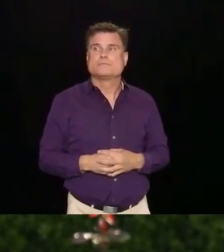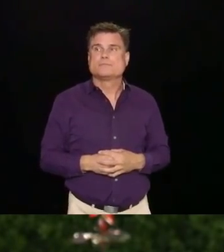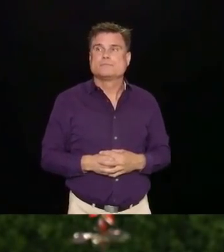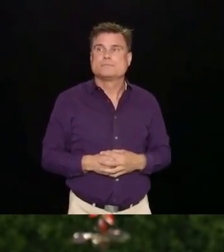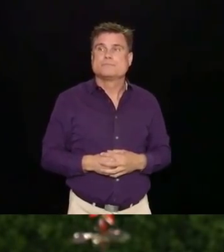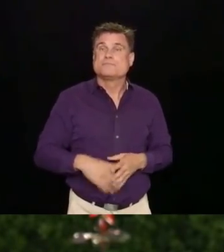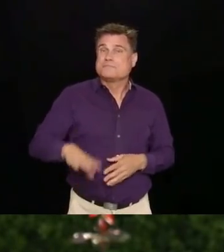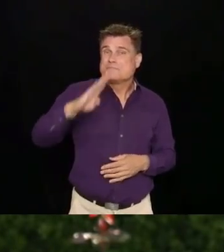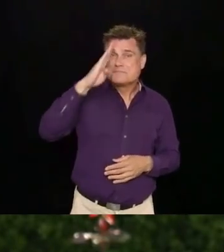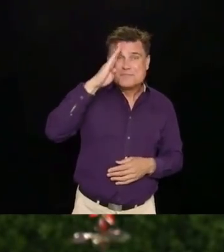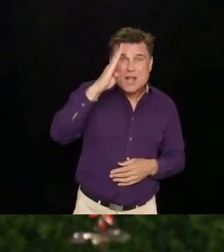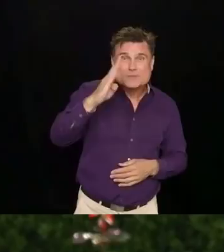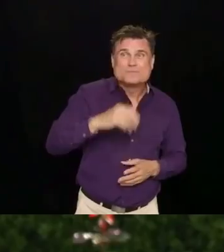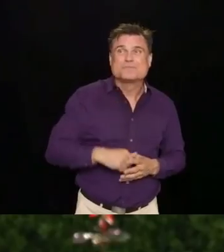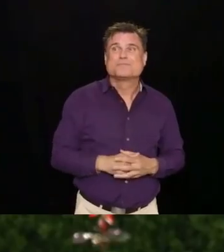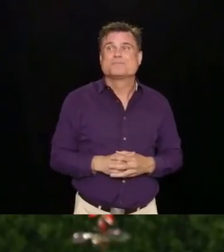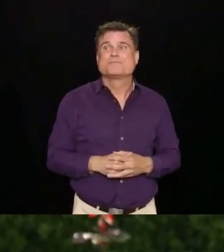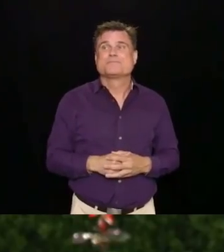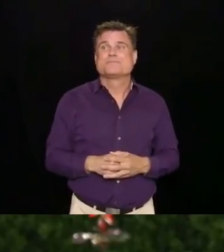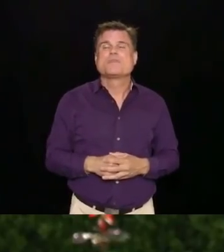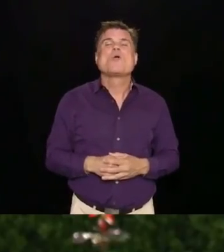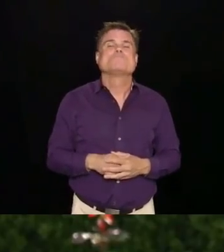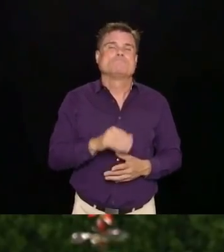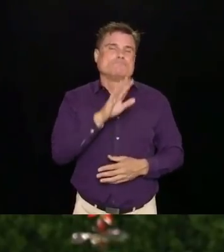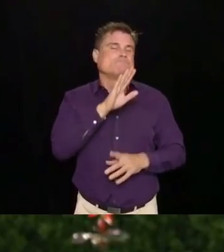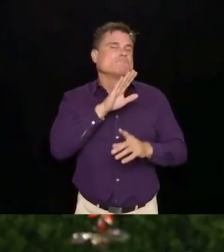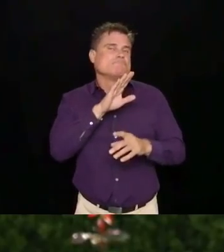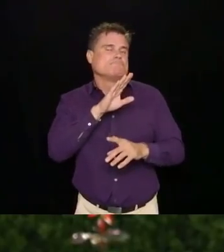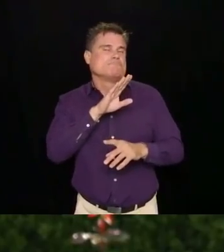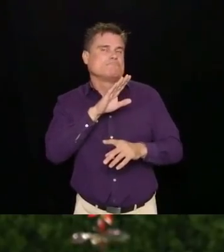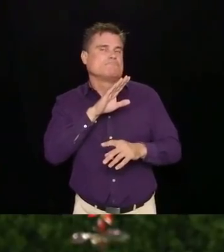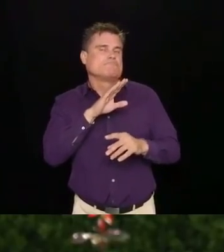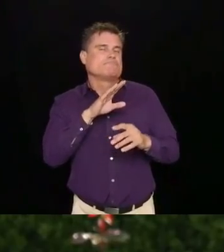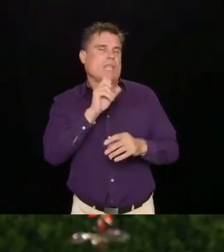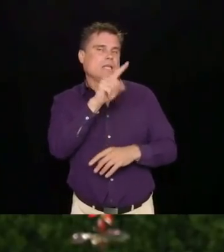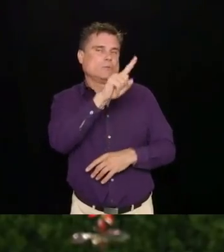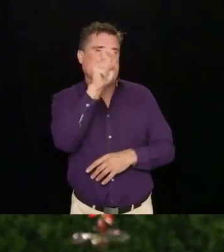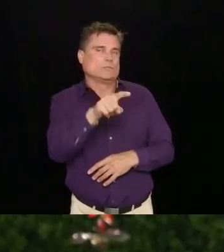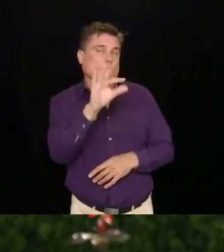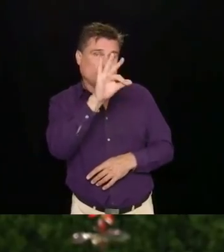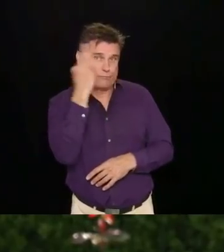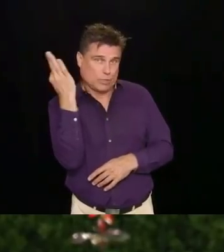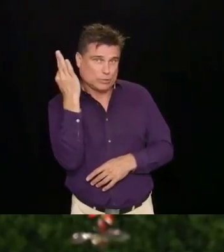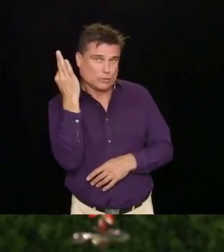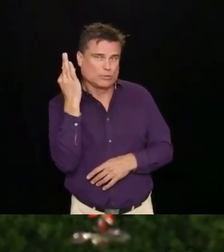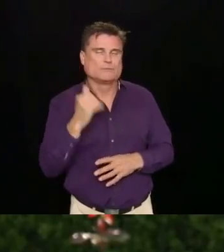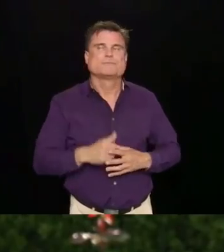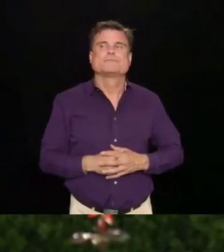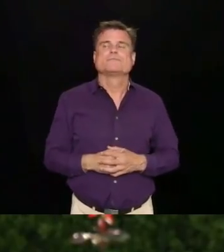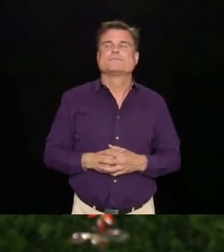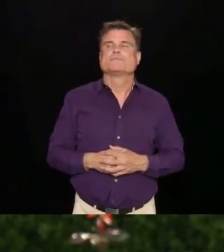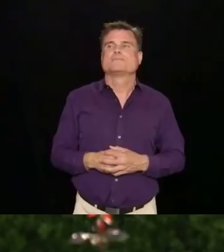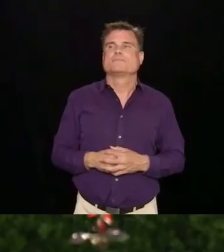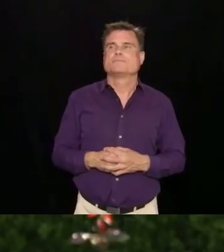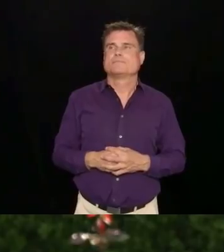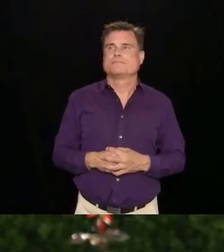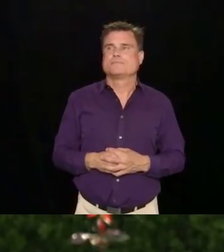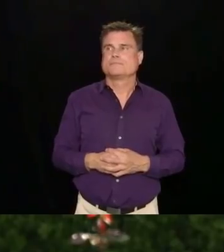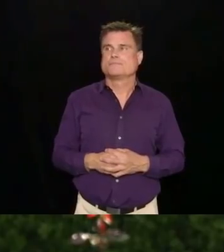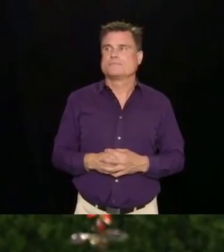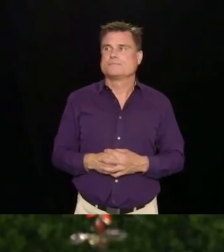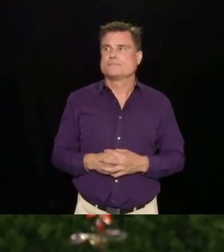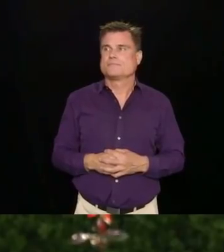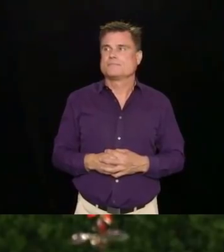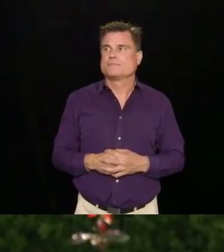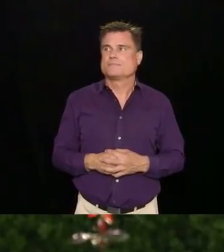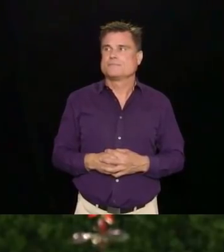Hello, bonjour. Cette question est pour le ministre de la Santé. Vous avez en partie répondu, mais est-ce que vous envisagez